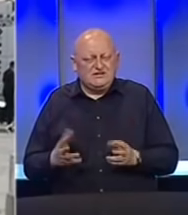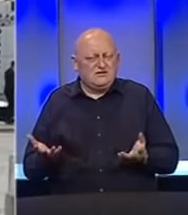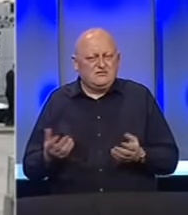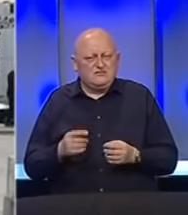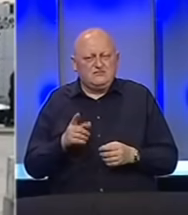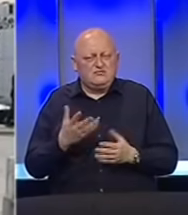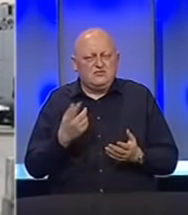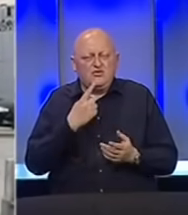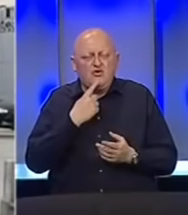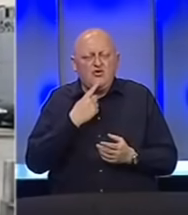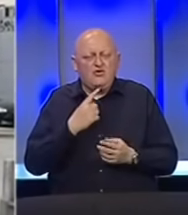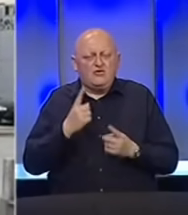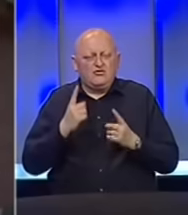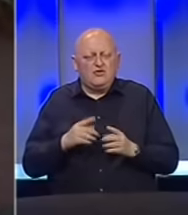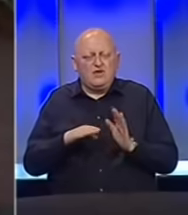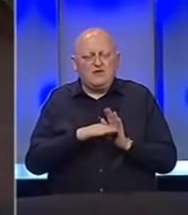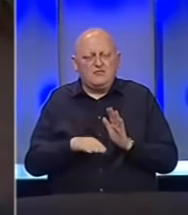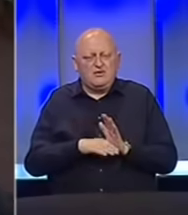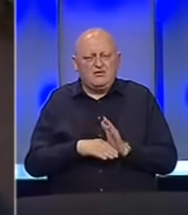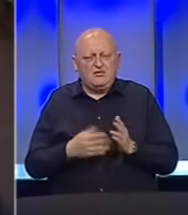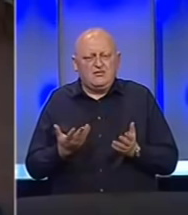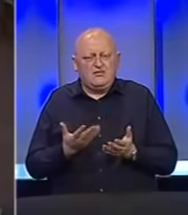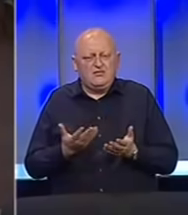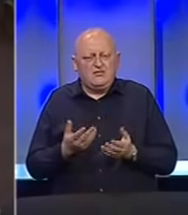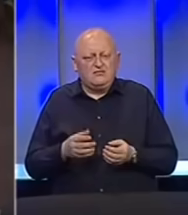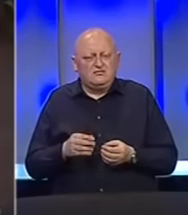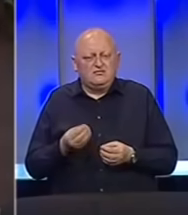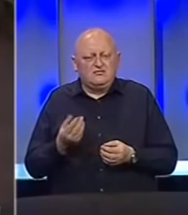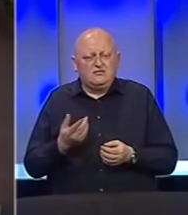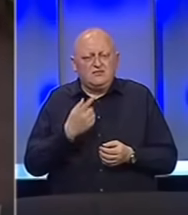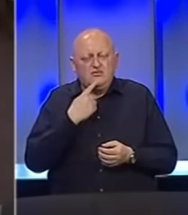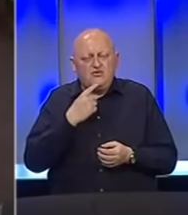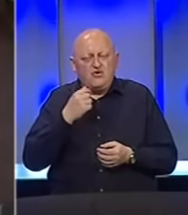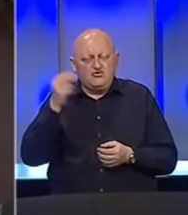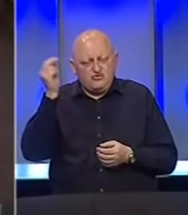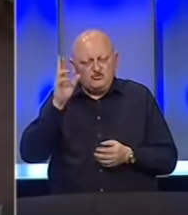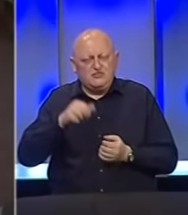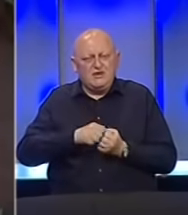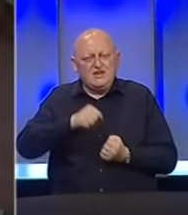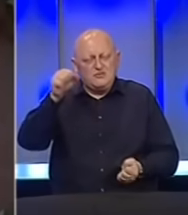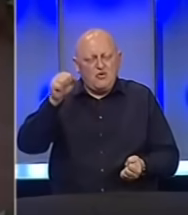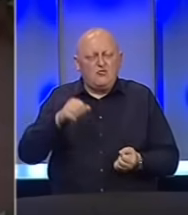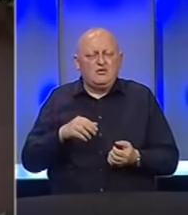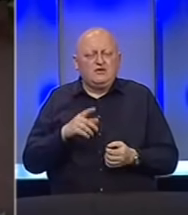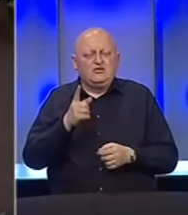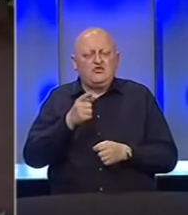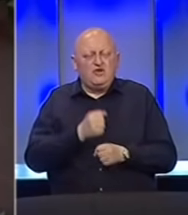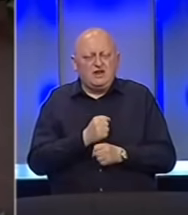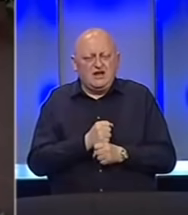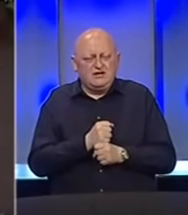odavno koji je postao pravilo. I tako baš nije dobro. Treba oni ljudi koji stručni, koji imaju diplome da to i